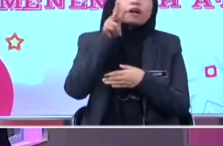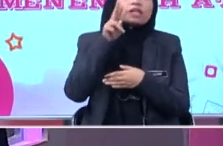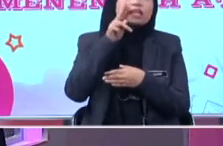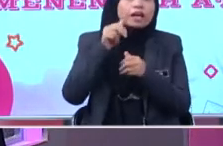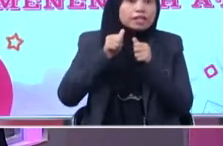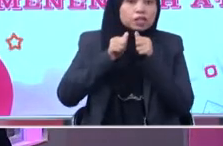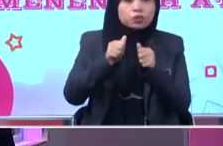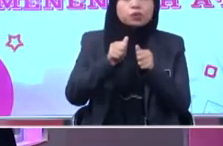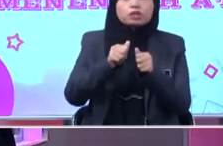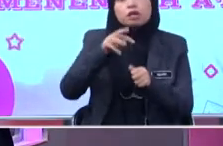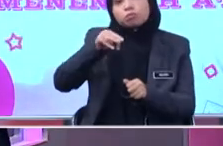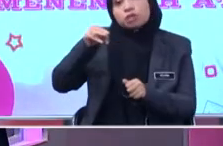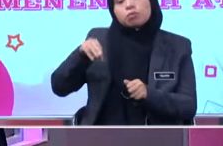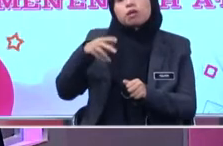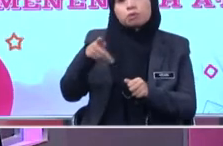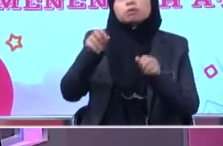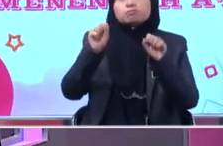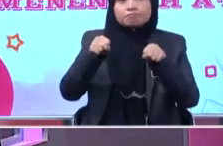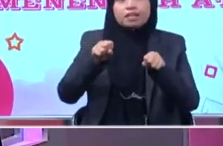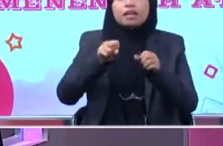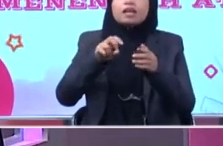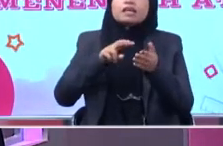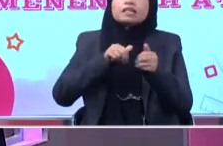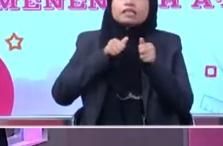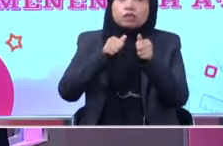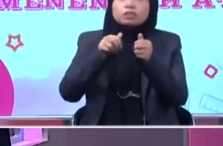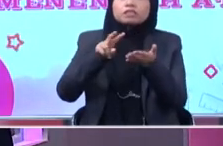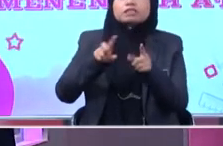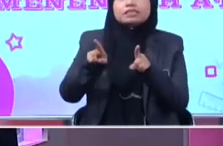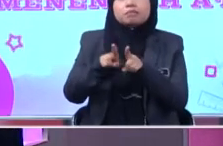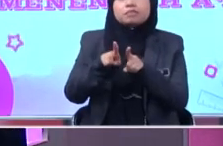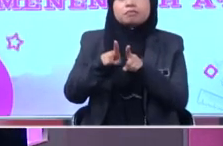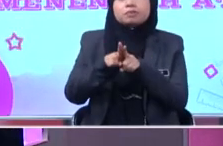anak-anak di rumah ya mending Halo